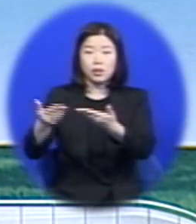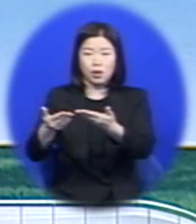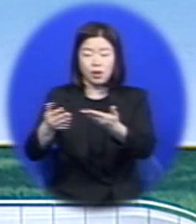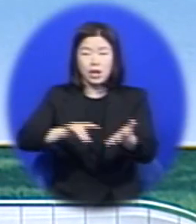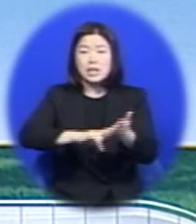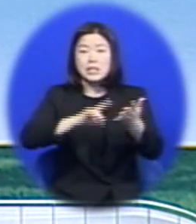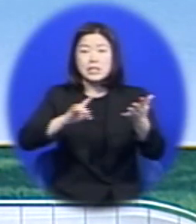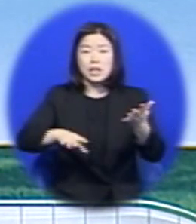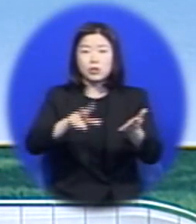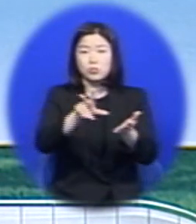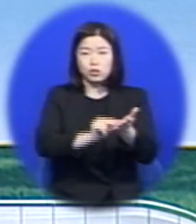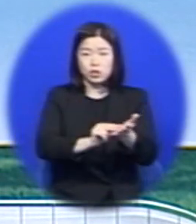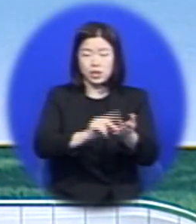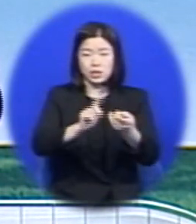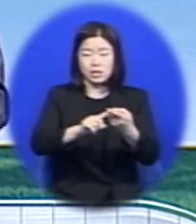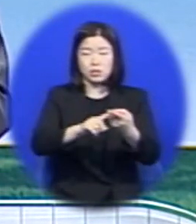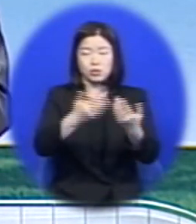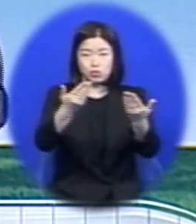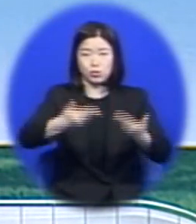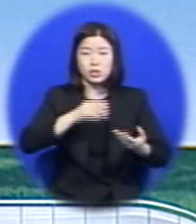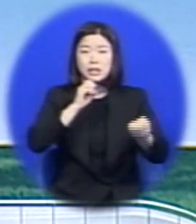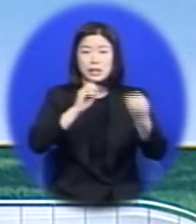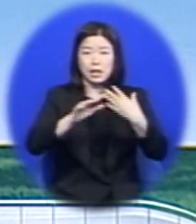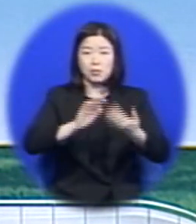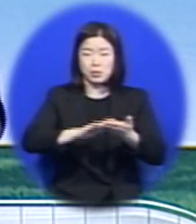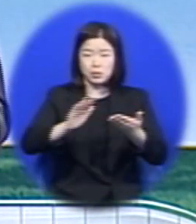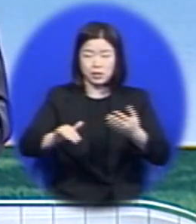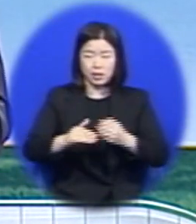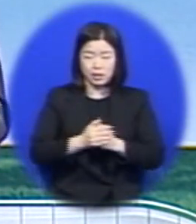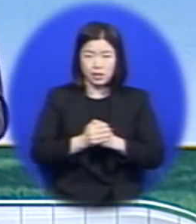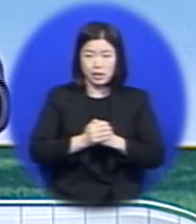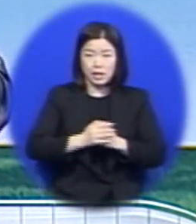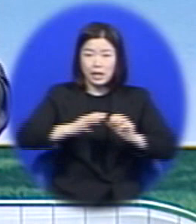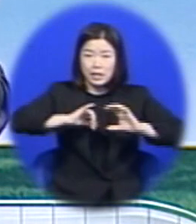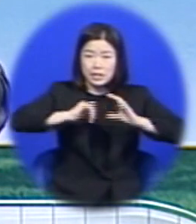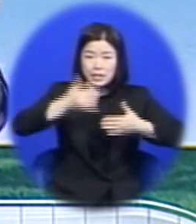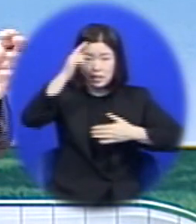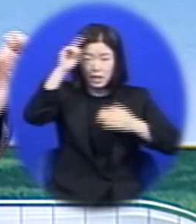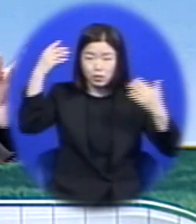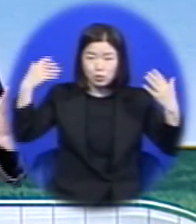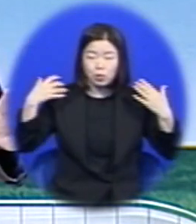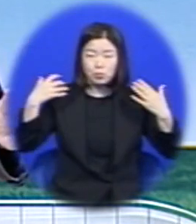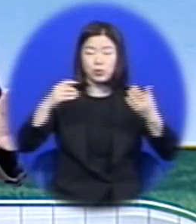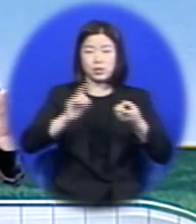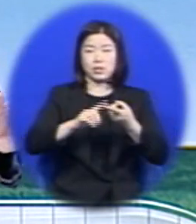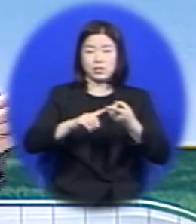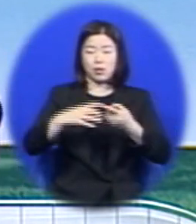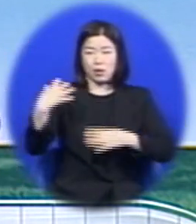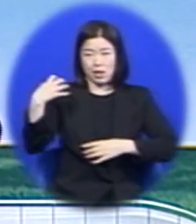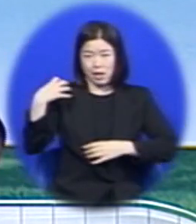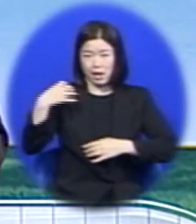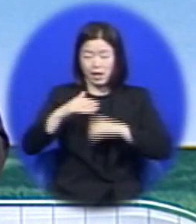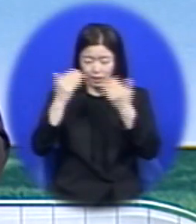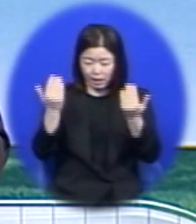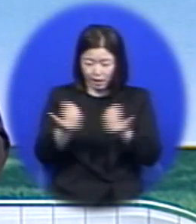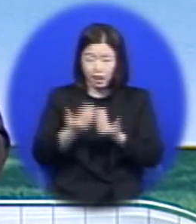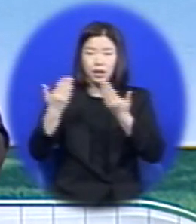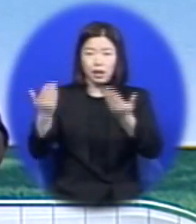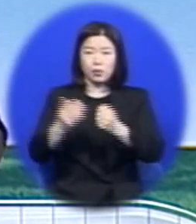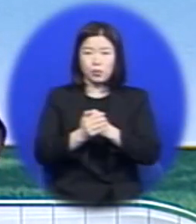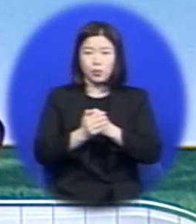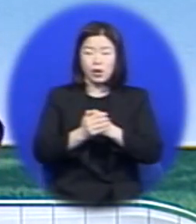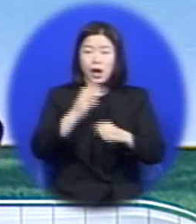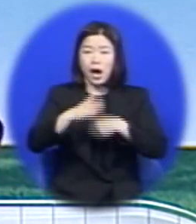주신 답입니다. 그러니까 세상 정부에 대해서도 의무를 성실하게 다하고 하나님은